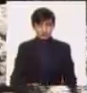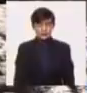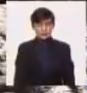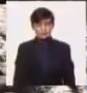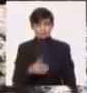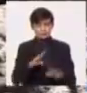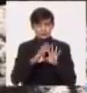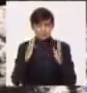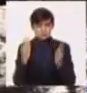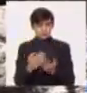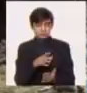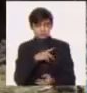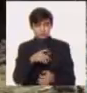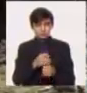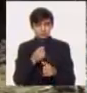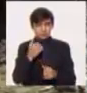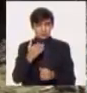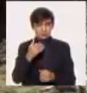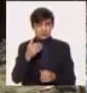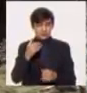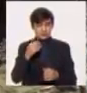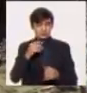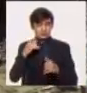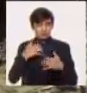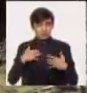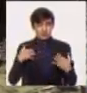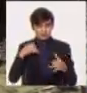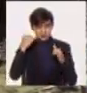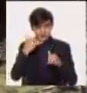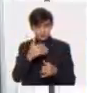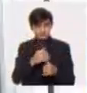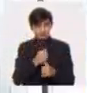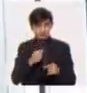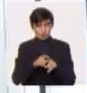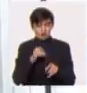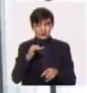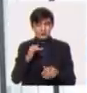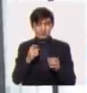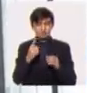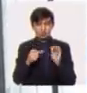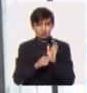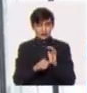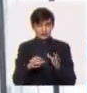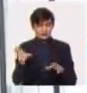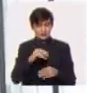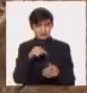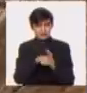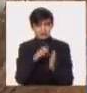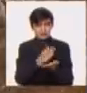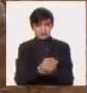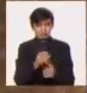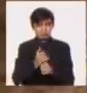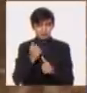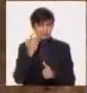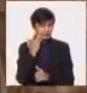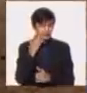Бұл қоршаудың сыртына дейін төгіліп жатқан малдың көңі, ал мына биік сұр қоршаудың ішінде 106 бас мал бордақыланады. Жергілікті